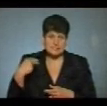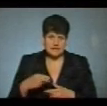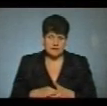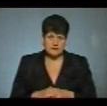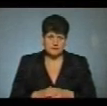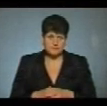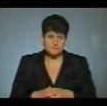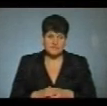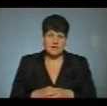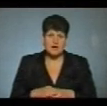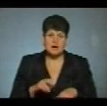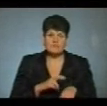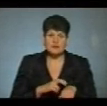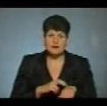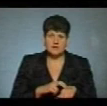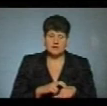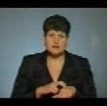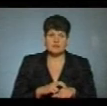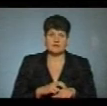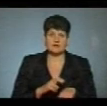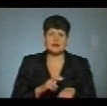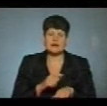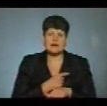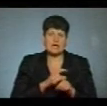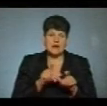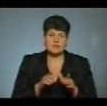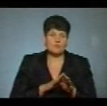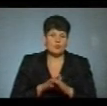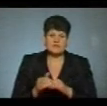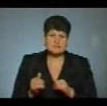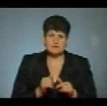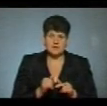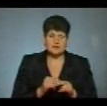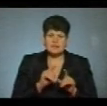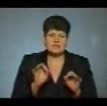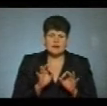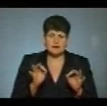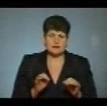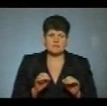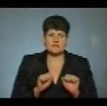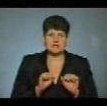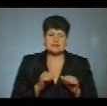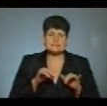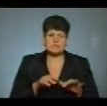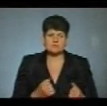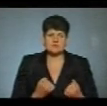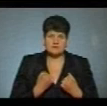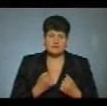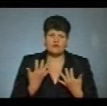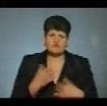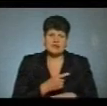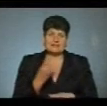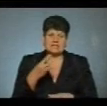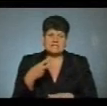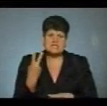адже їхні лікарі і лікарні абсолютно не забезпечені жодними засобами захисту. А захворіло вже 32